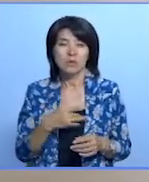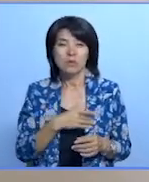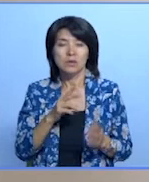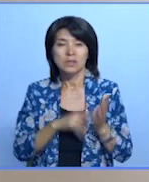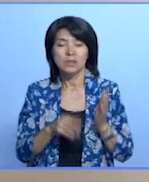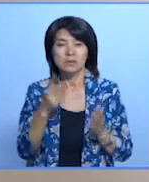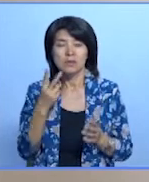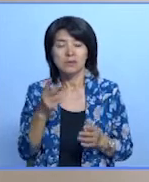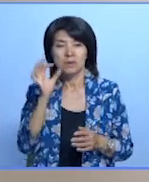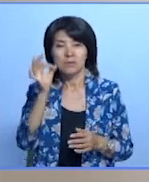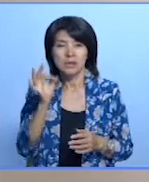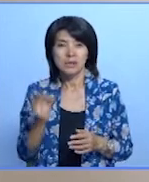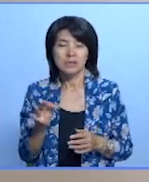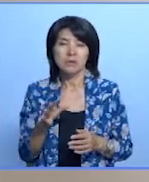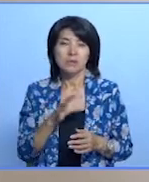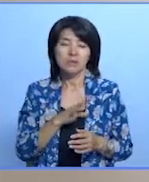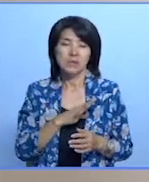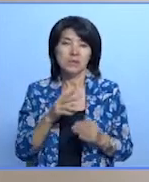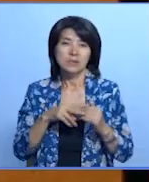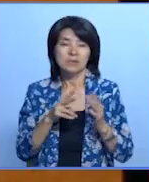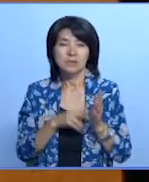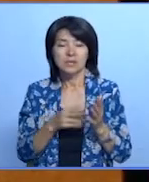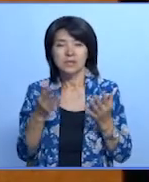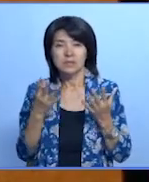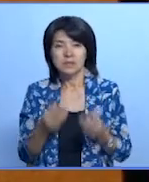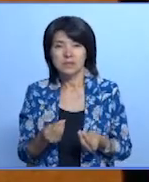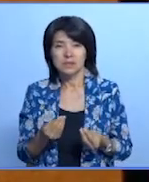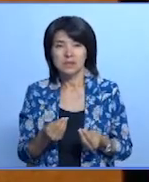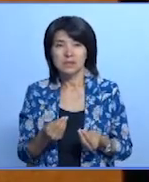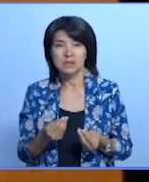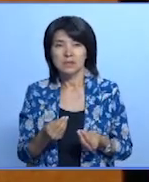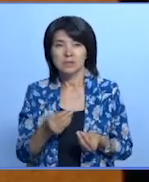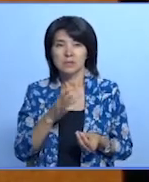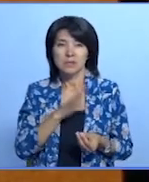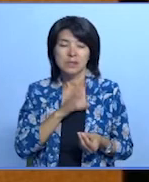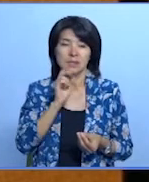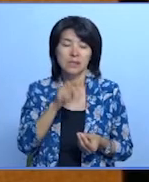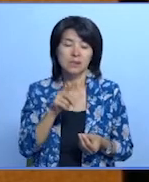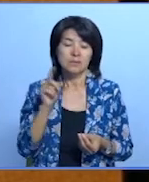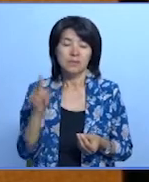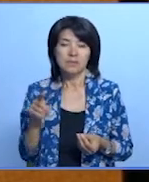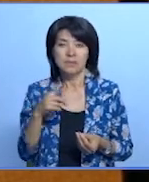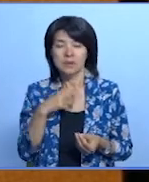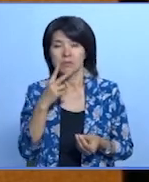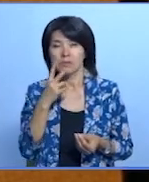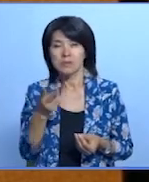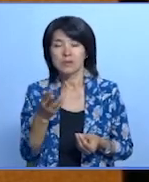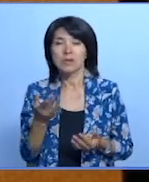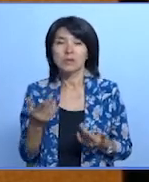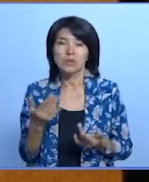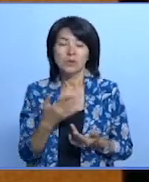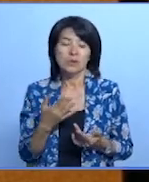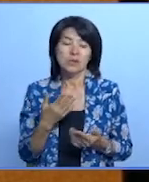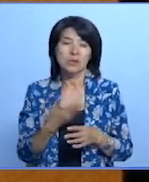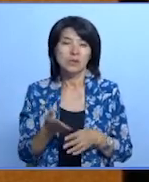72%. В Павлодарском триаж-центре она пробыла 17 дней. Побыв в стационаре, побыв в такой роли, я посмотрела и поняла, насколько тяжел